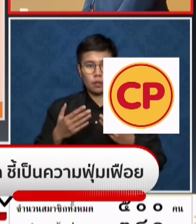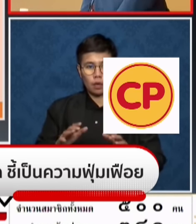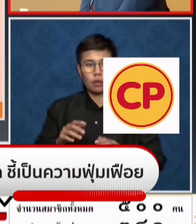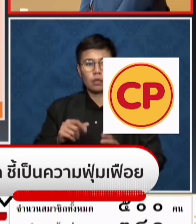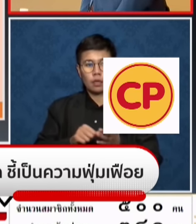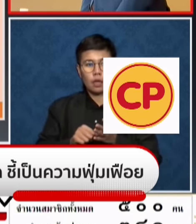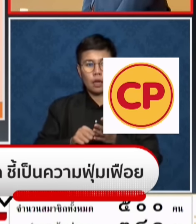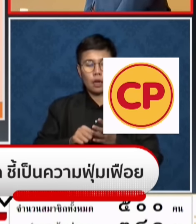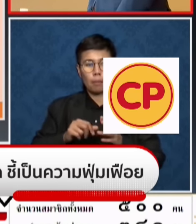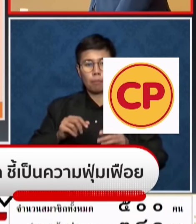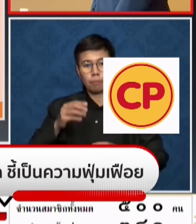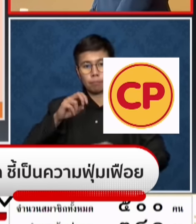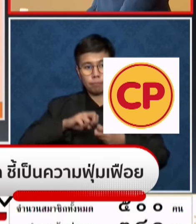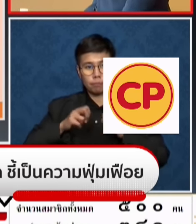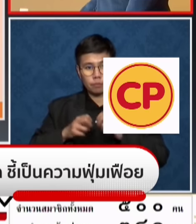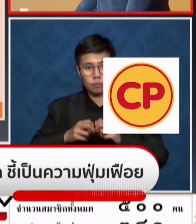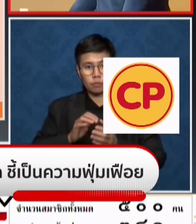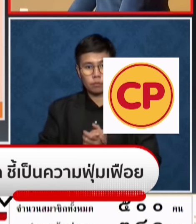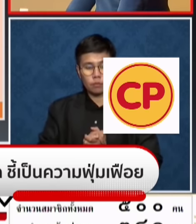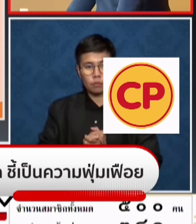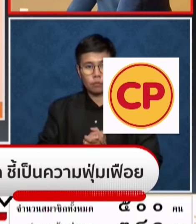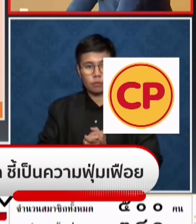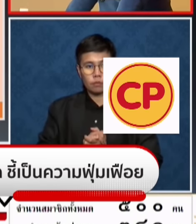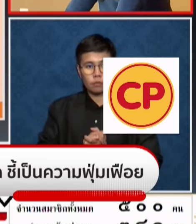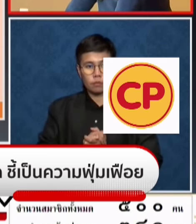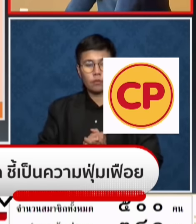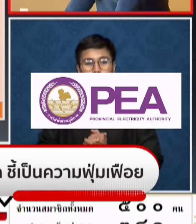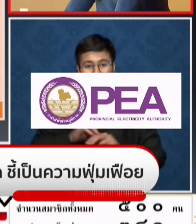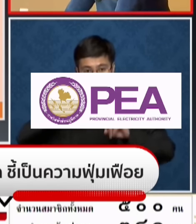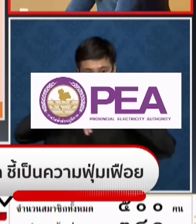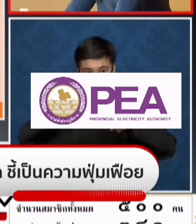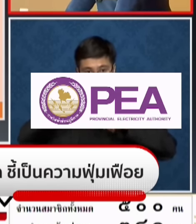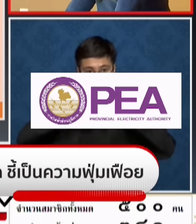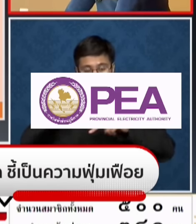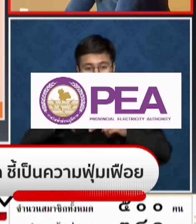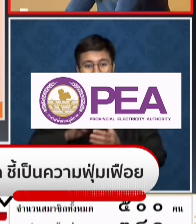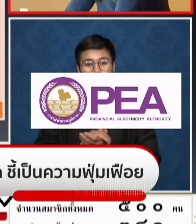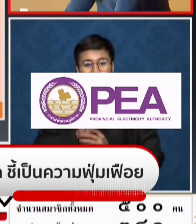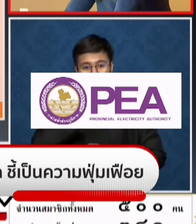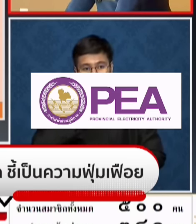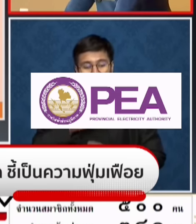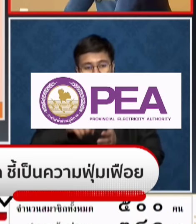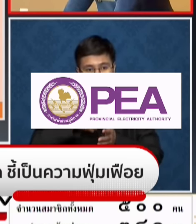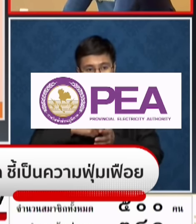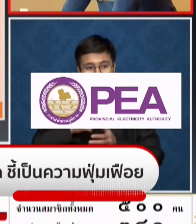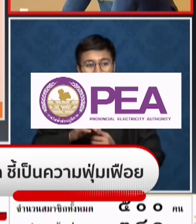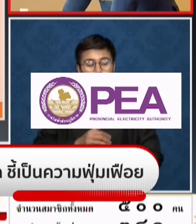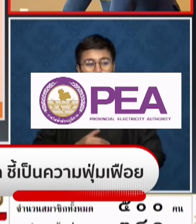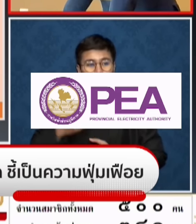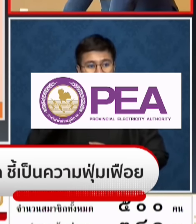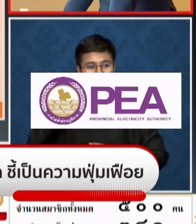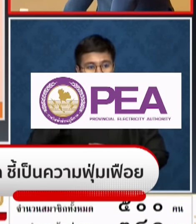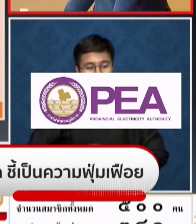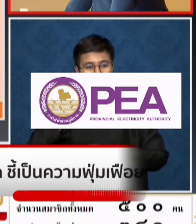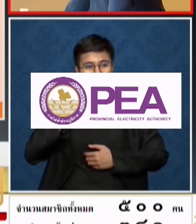กลที่เขาพูดถึงงบสตช.งบสำนักงานตำรวจแห่งชาตินะคะถ้าท่านผู้ชมฟังไม่ทันหรือว่าอยากจะฟังรายละเอียดมากกว่